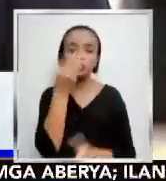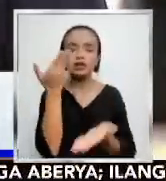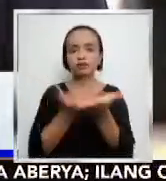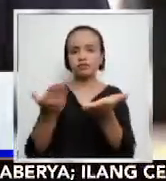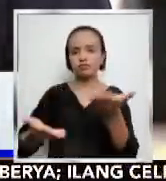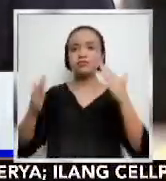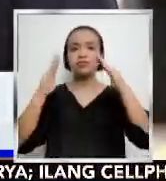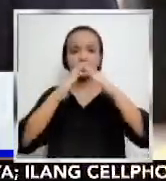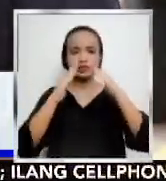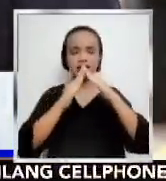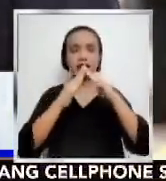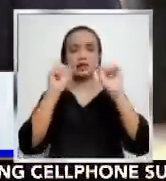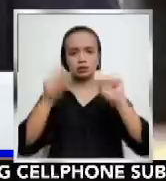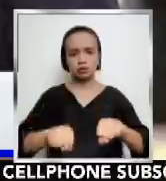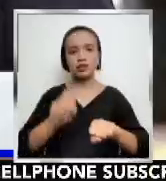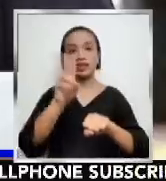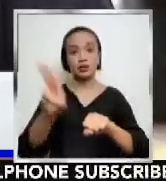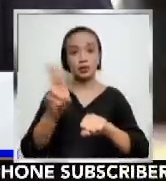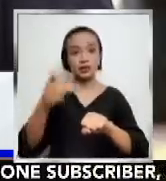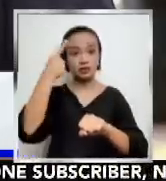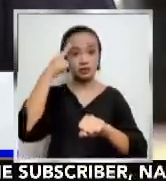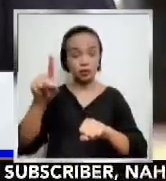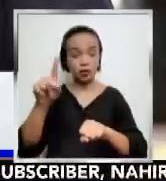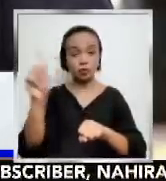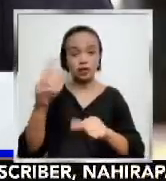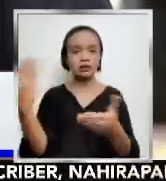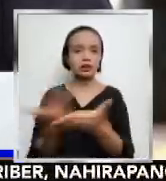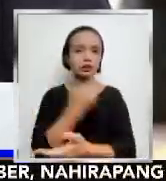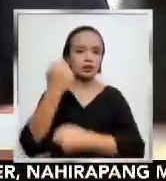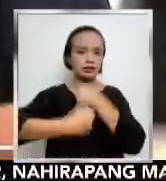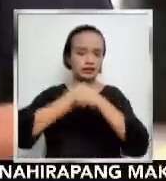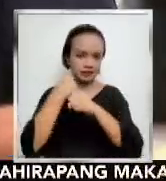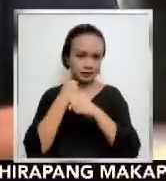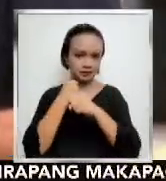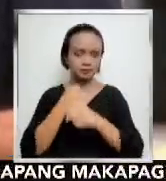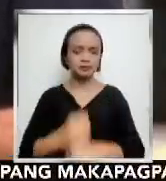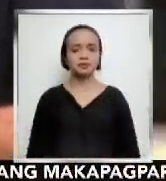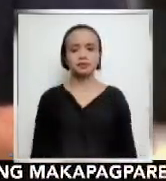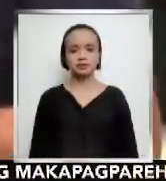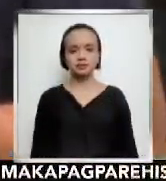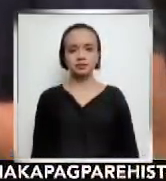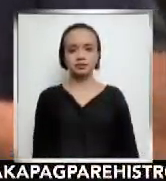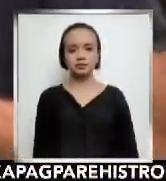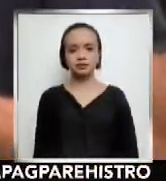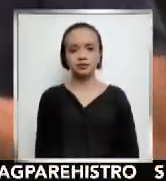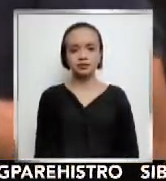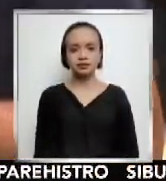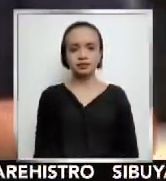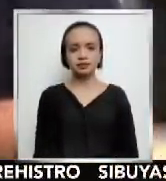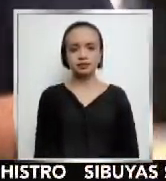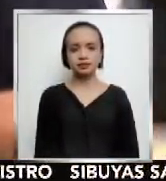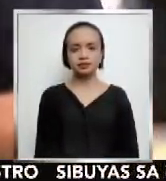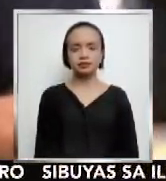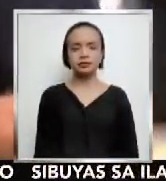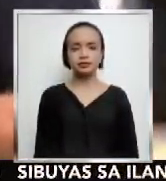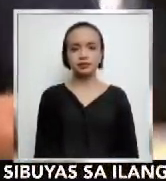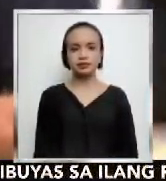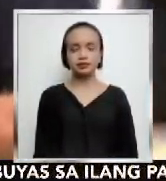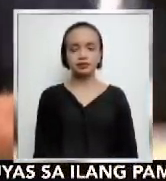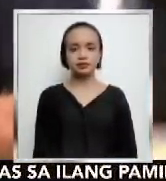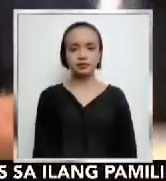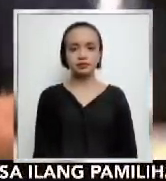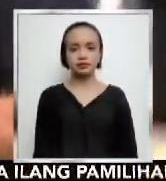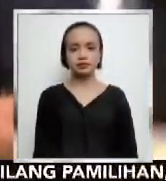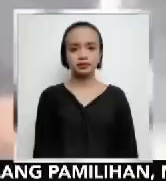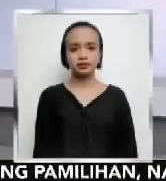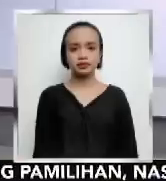pang magagamit sa darating na bagong taon. Para sa GMA Integrated News, Chino Gaston, nakatutok, 24